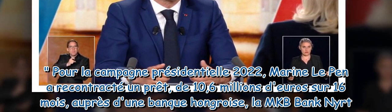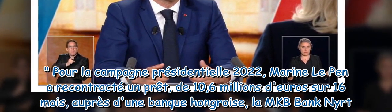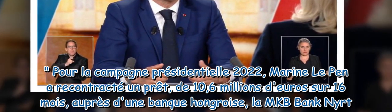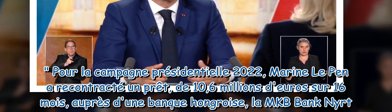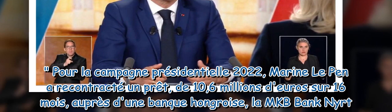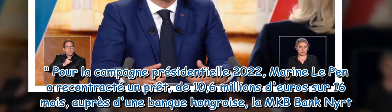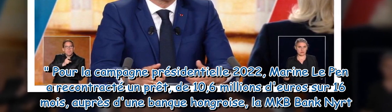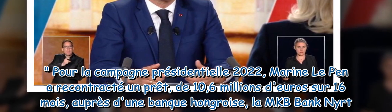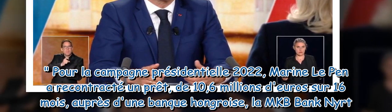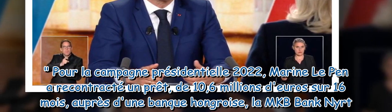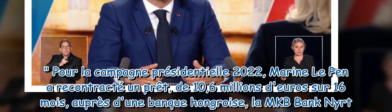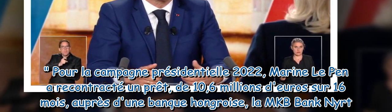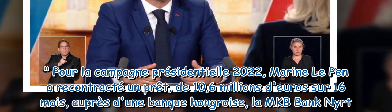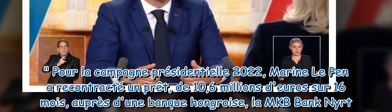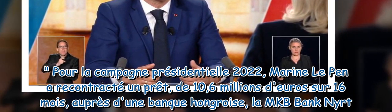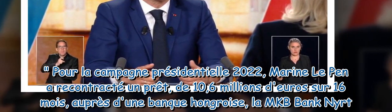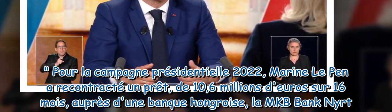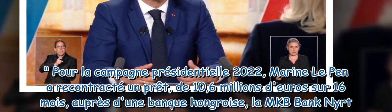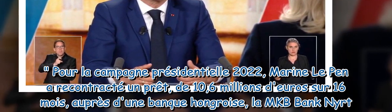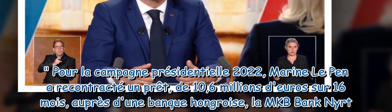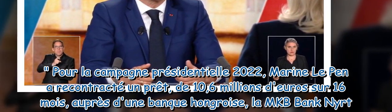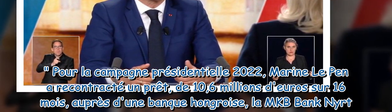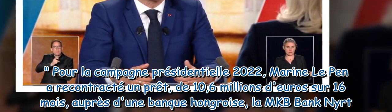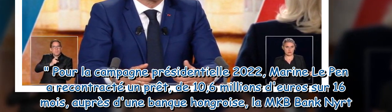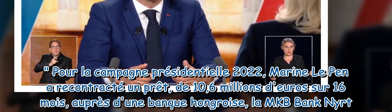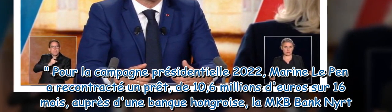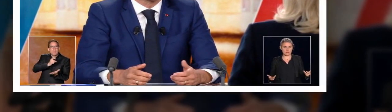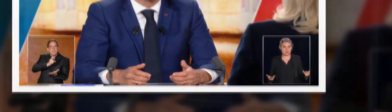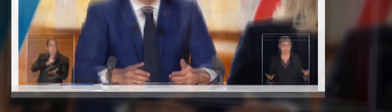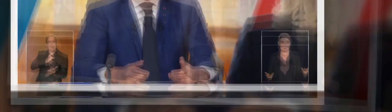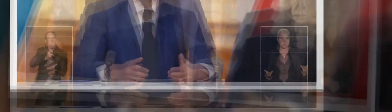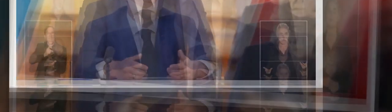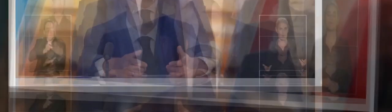auprès d'une banque hongroise la mkb bank new york